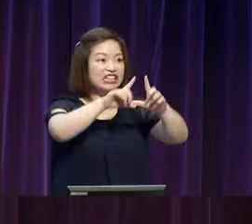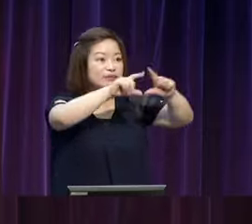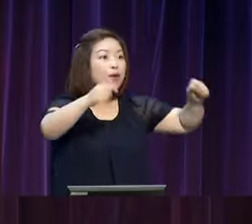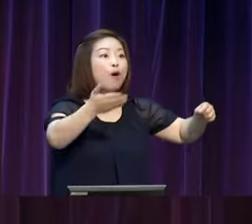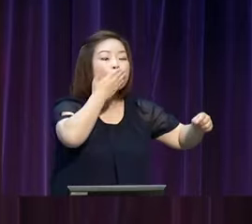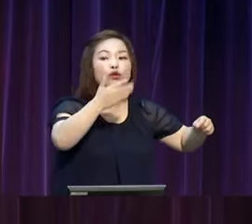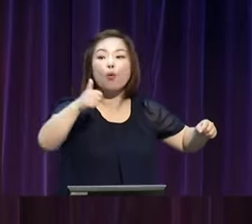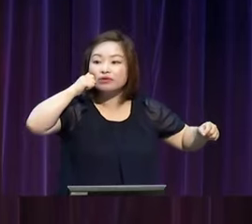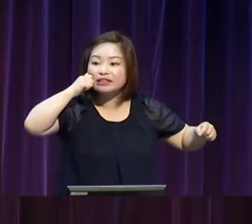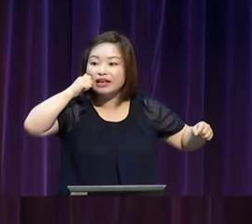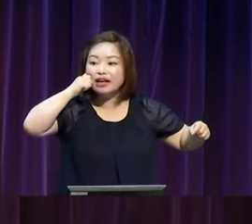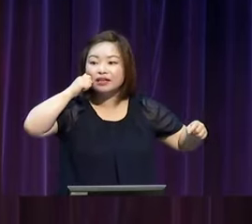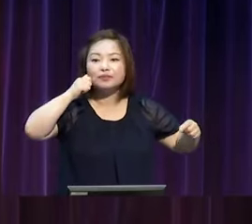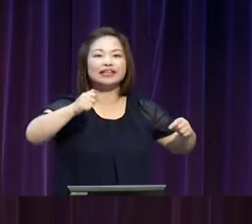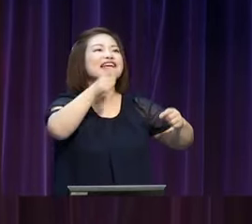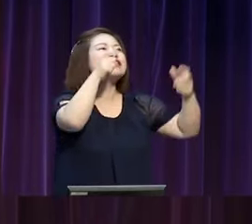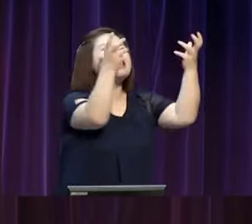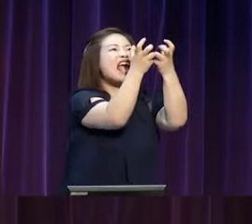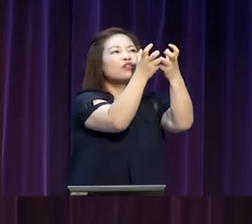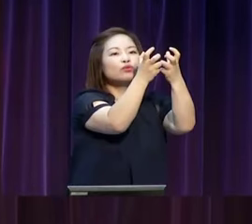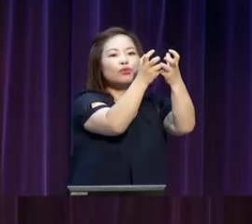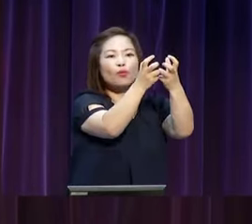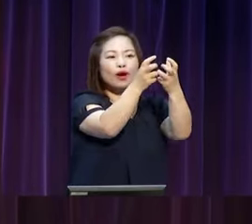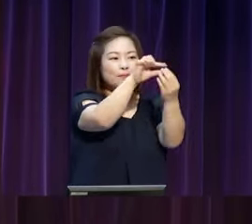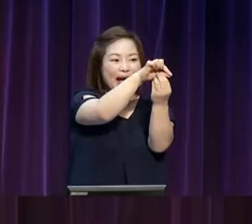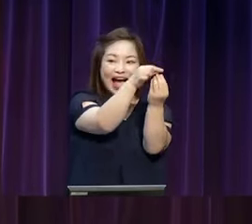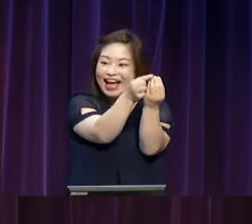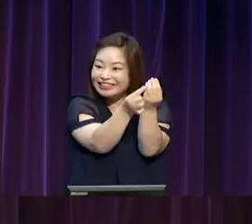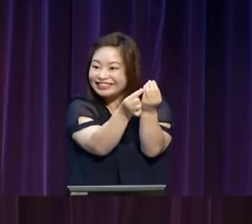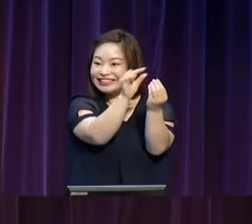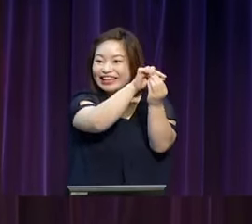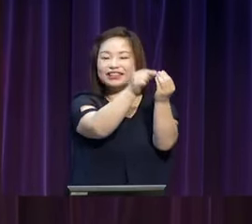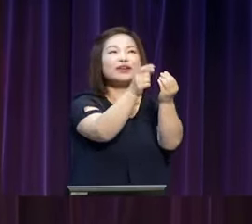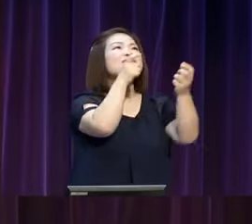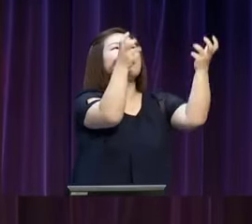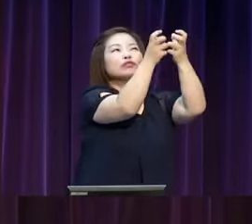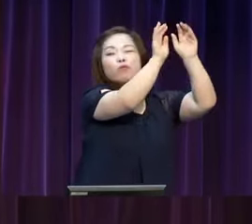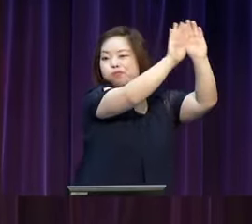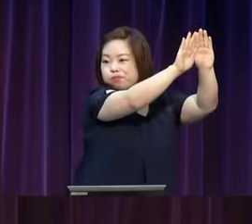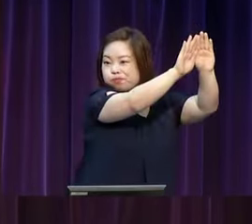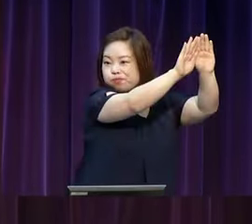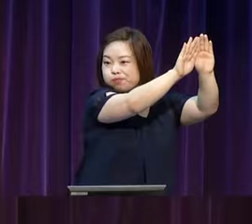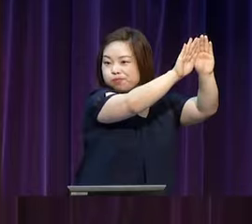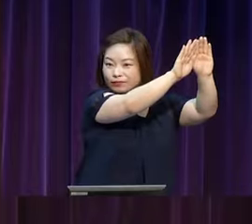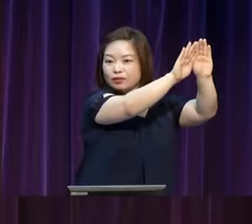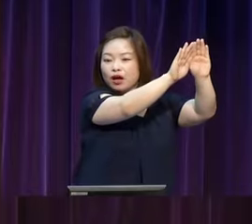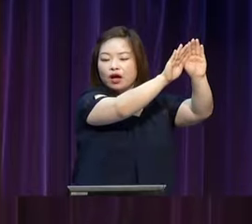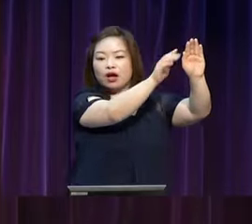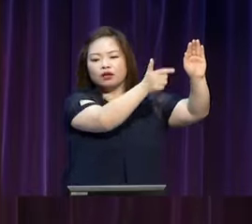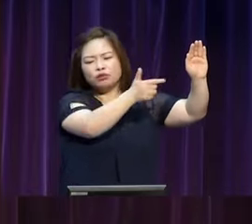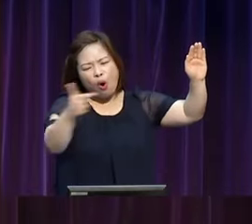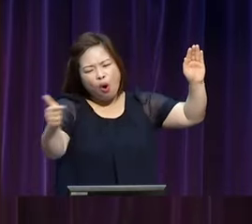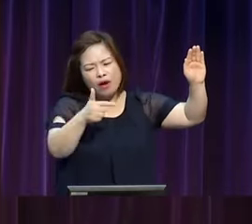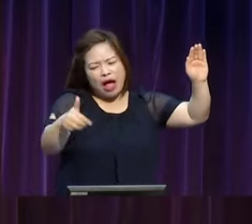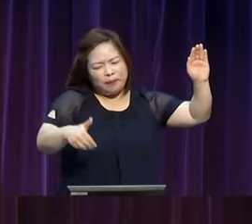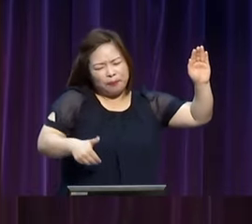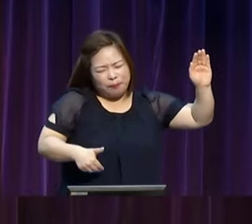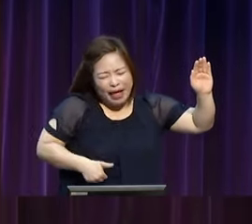왜 냉동 만두 있잖아요. 시장에 팔죠. 그거 냉동실에 넣어놓는데, 너무